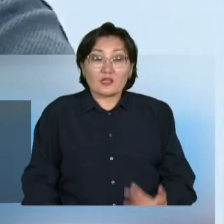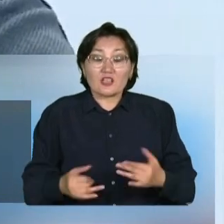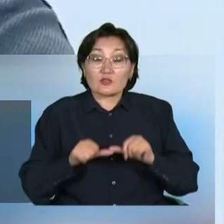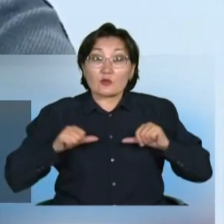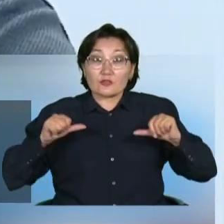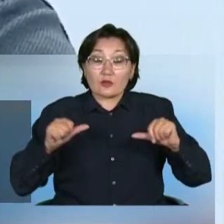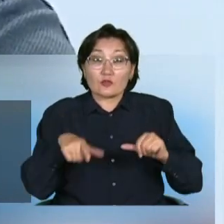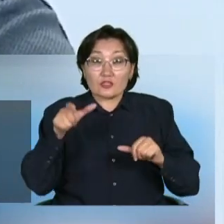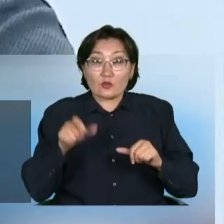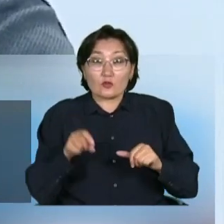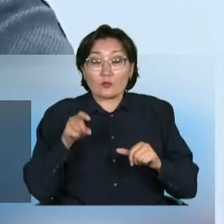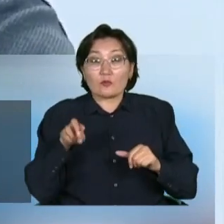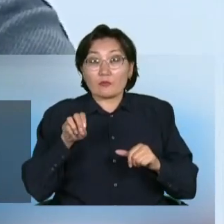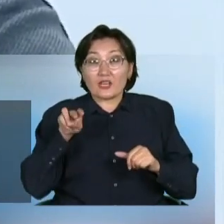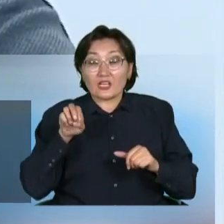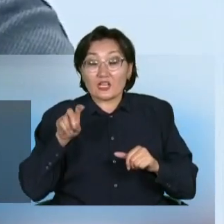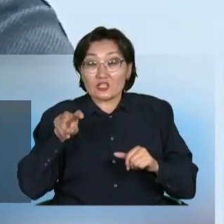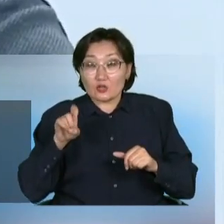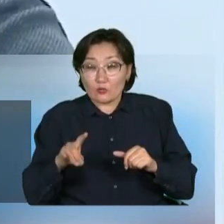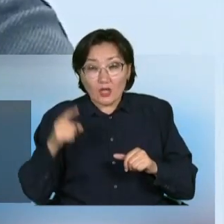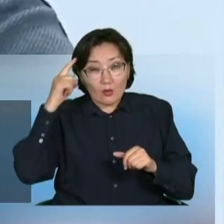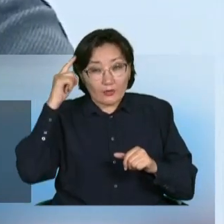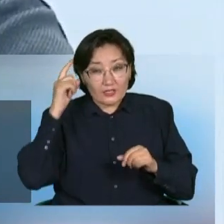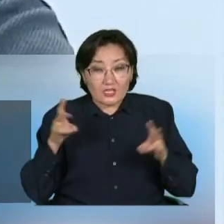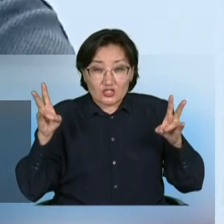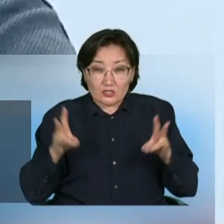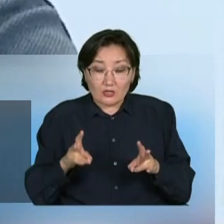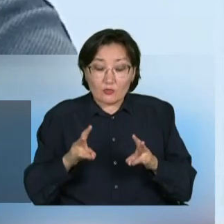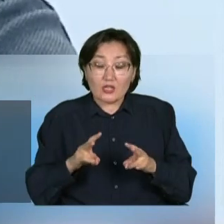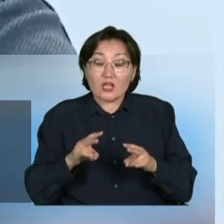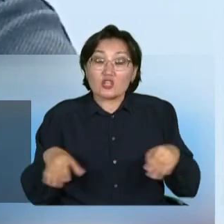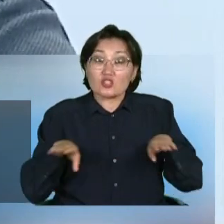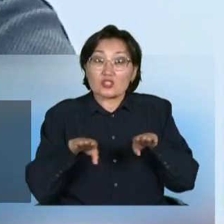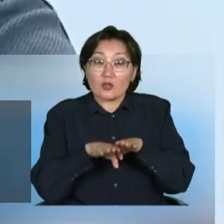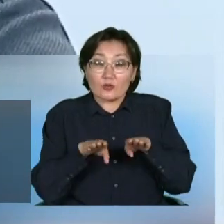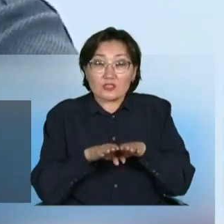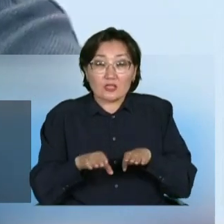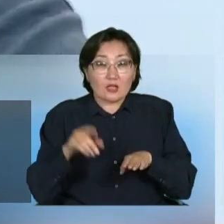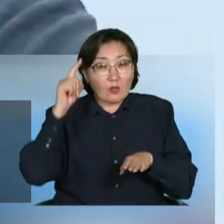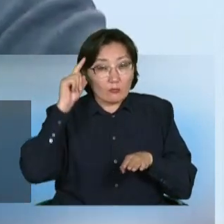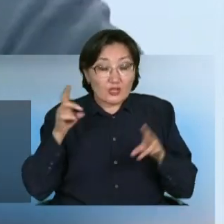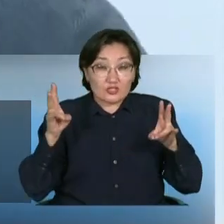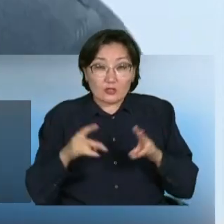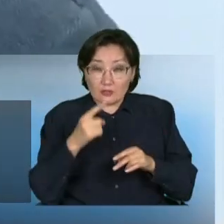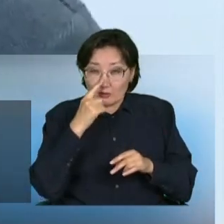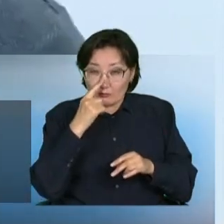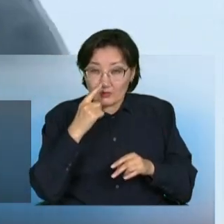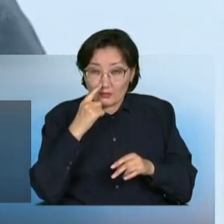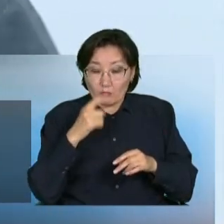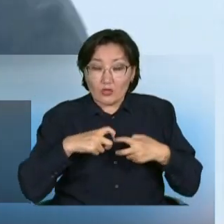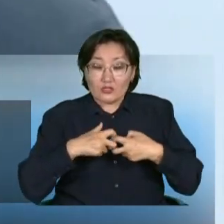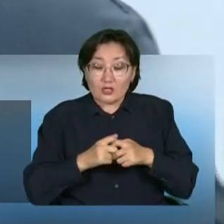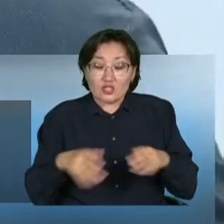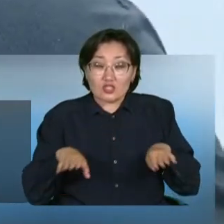Комиссия азамат Төреғали Берікқалиұлынан бас миының шайқалуы түріндегі жабық бас сүйек, ми жарақаты мен мұрын сүйектеріндегі